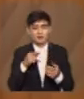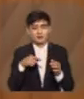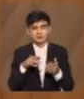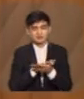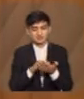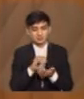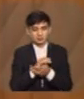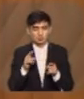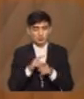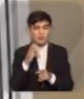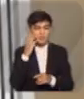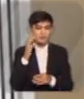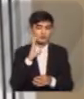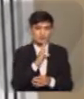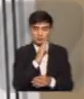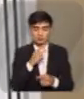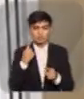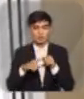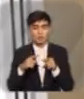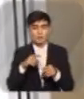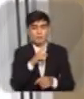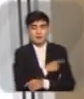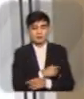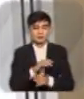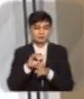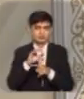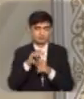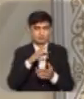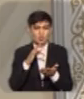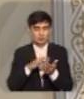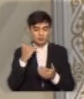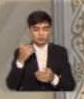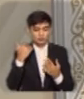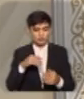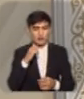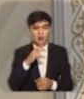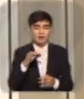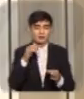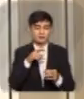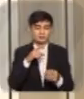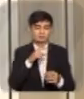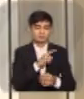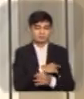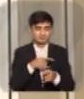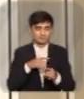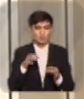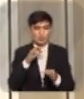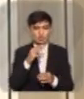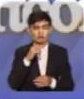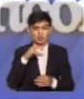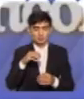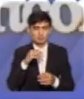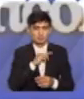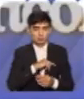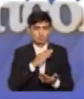соң сол жердегі жүкті әйелдерді қалалық ауруханаларға орналастырдық дейді. Ал перзентхананың өз басы штаттық режимде жұмыс істеп